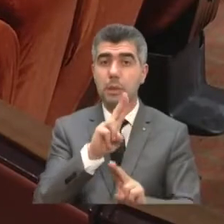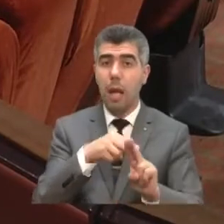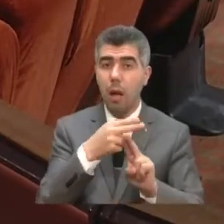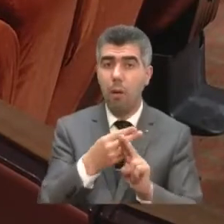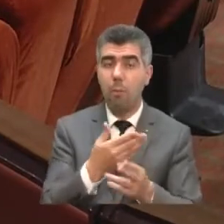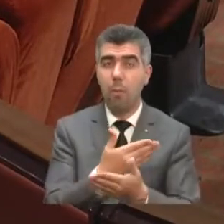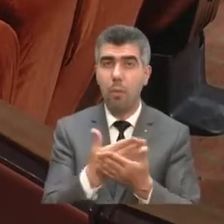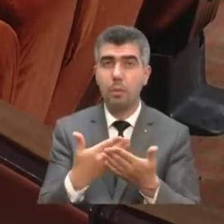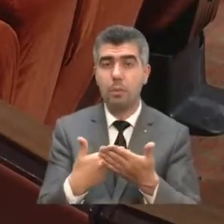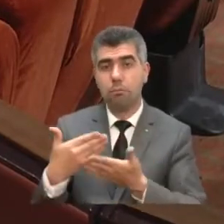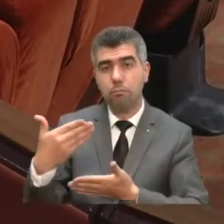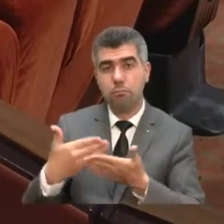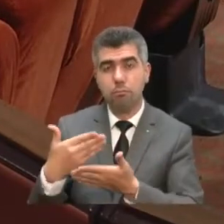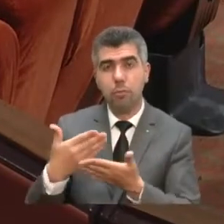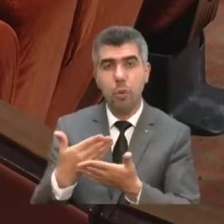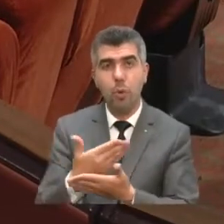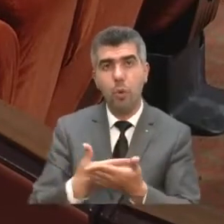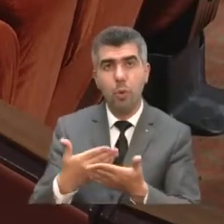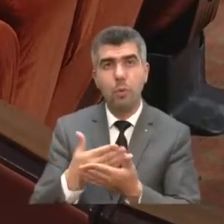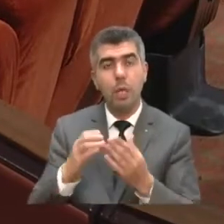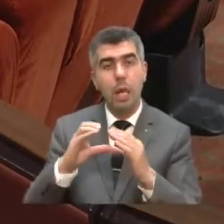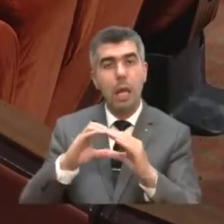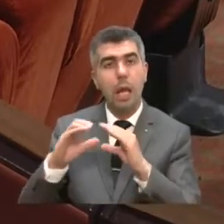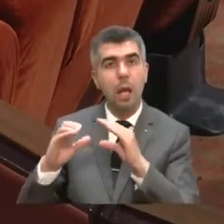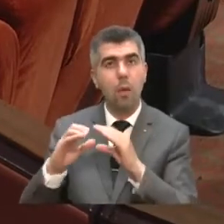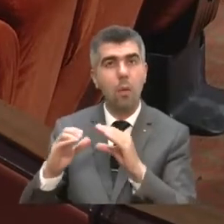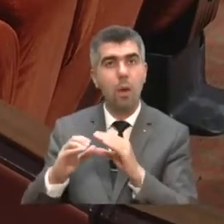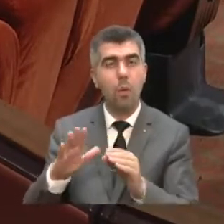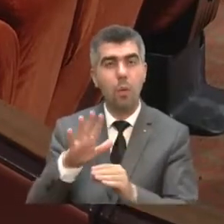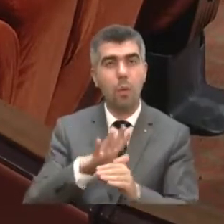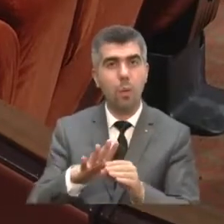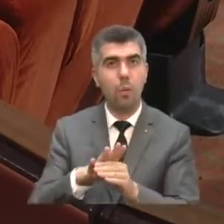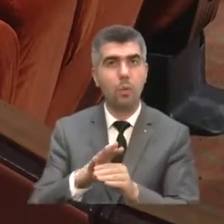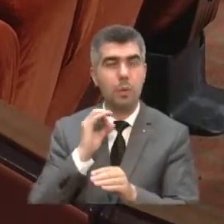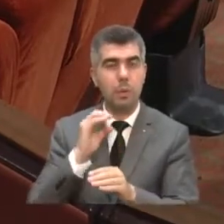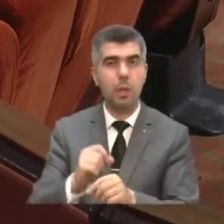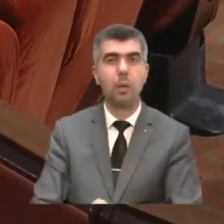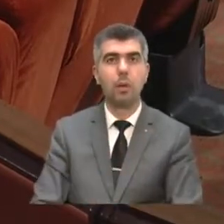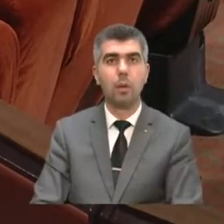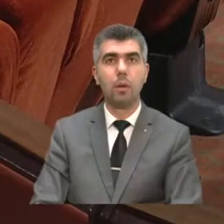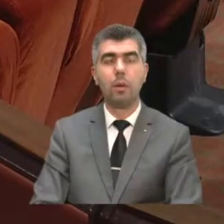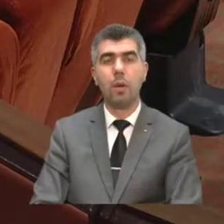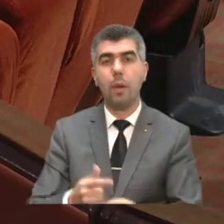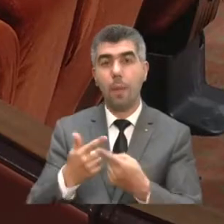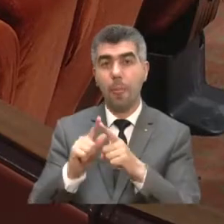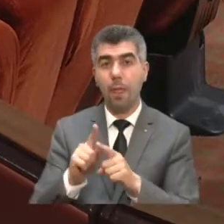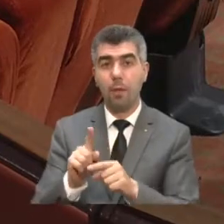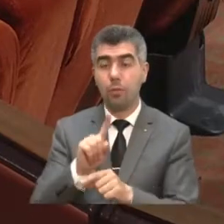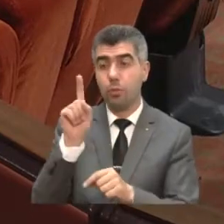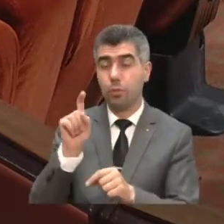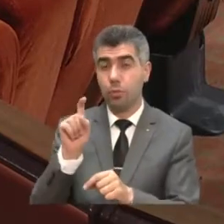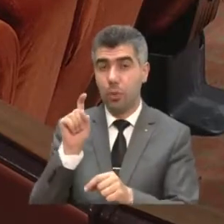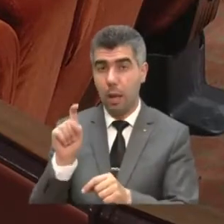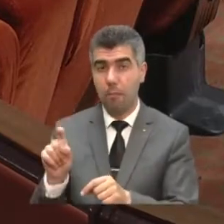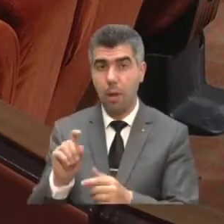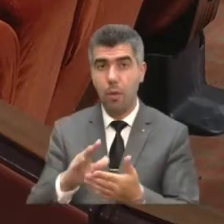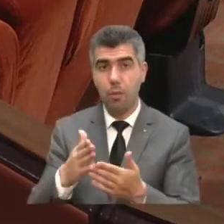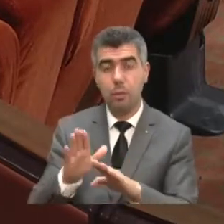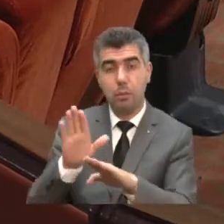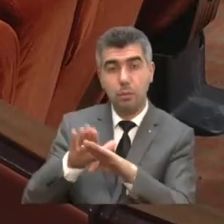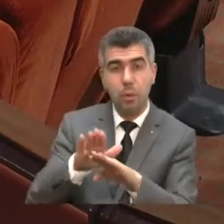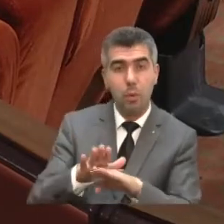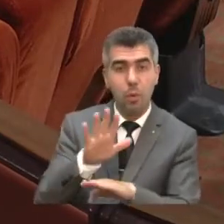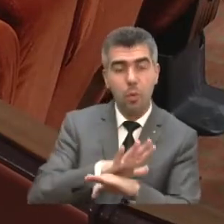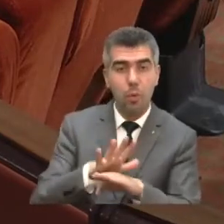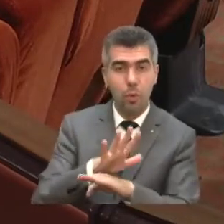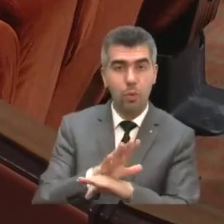قلنا والتفاعل والحوار بين القطاعات المركزيه والجماعات المحليه، كنحثوا المجالس